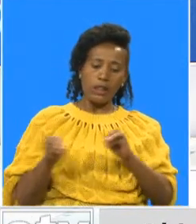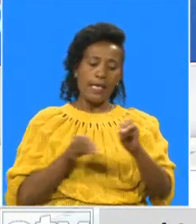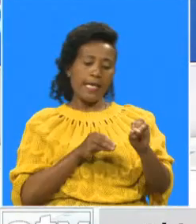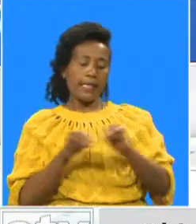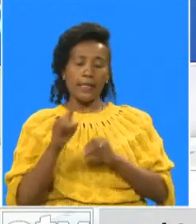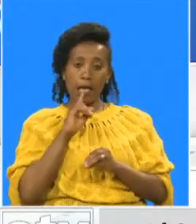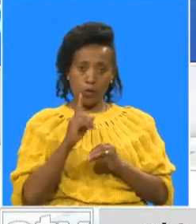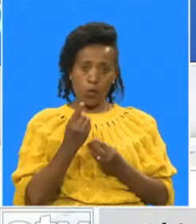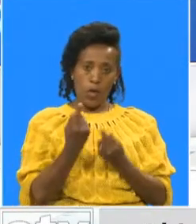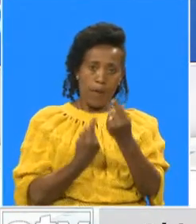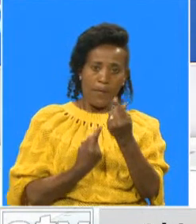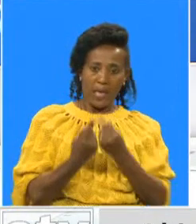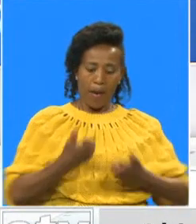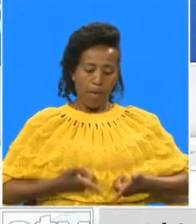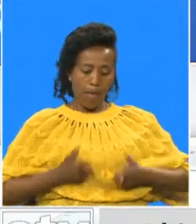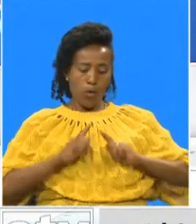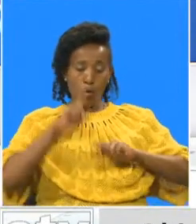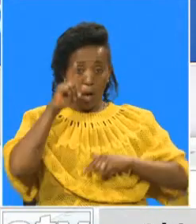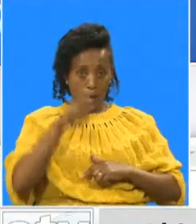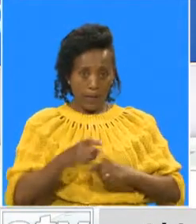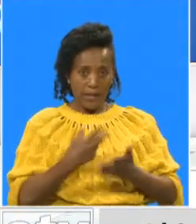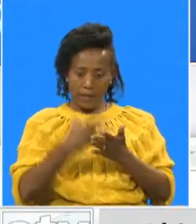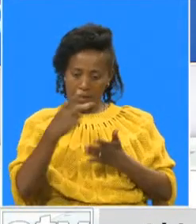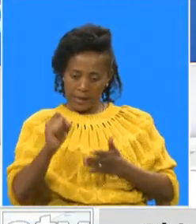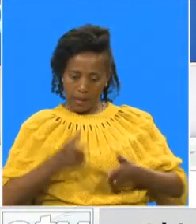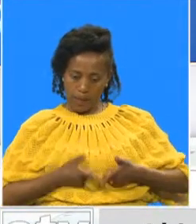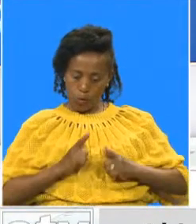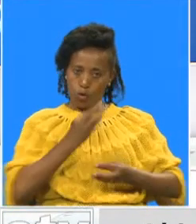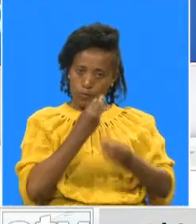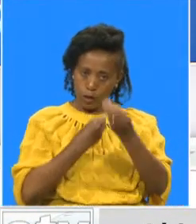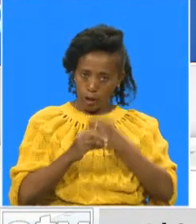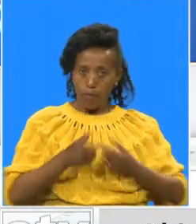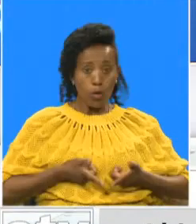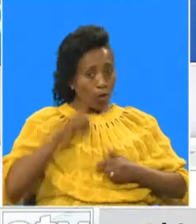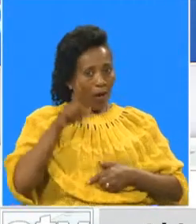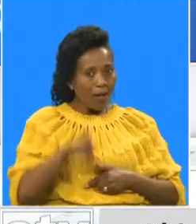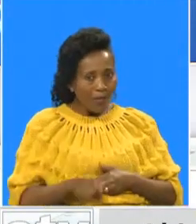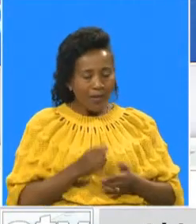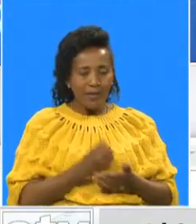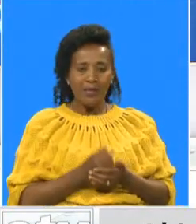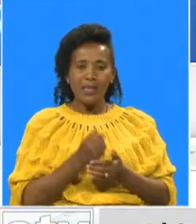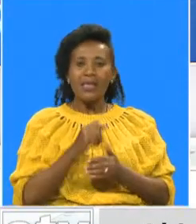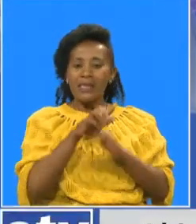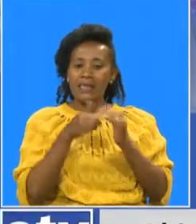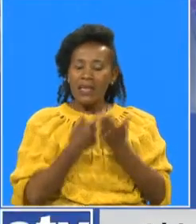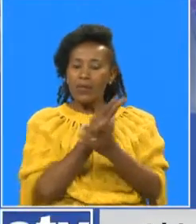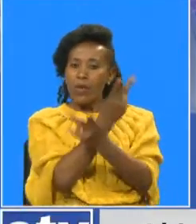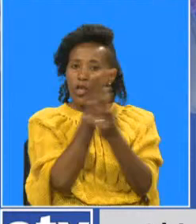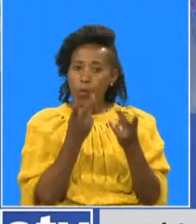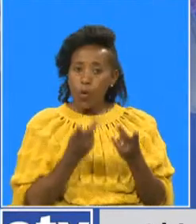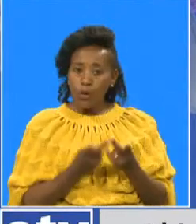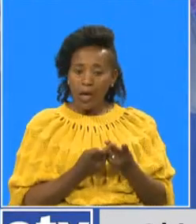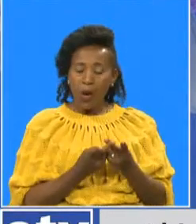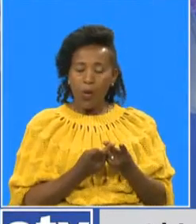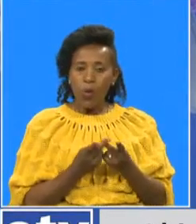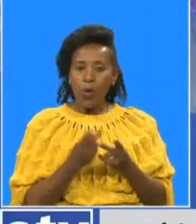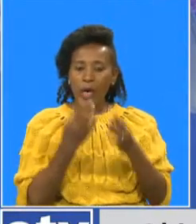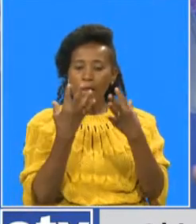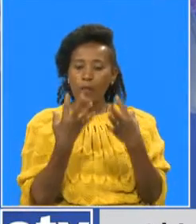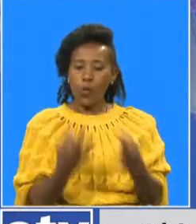ነው። የሚገበያይ መኖር አለበት፣ የሚገዛ መኖር አለበት፣ የሚሸጥ መኖር አለበት። ሶ በየቦታው